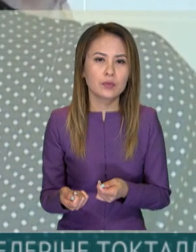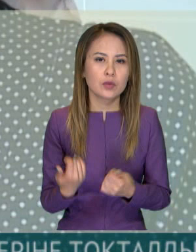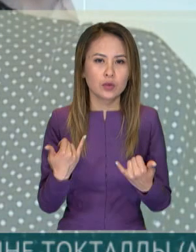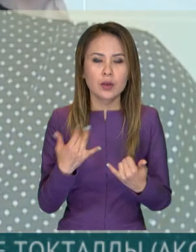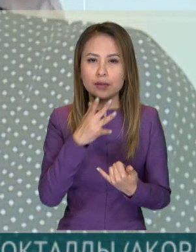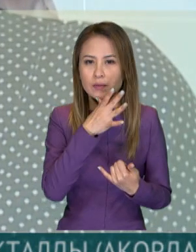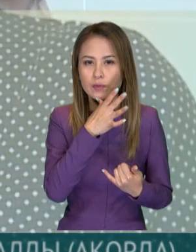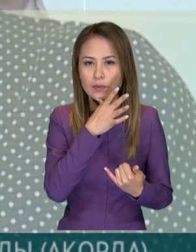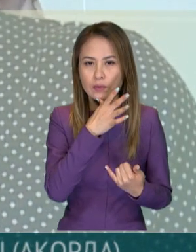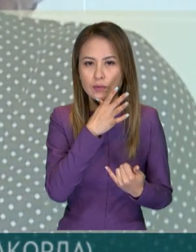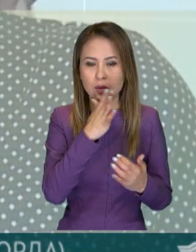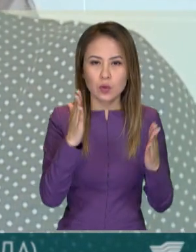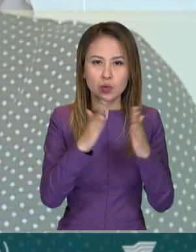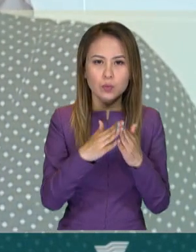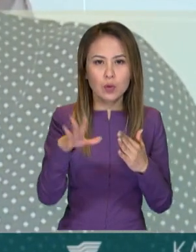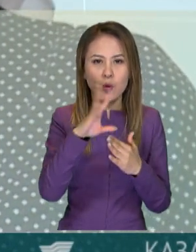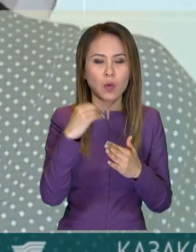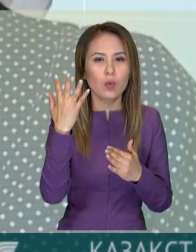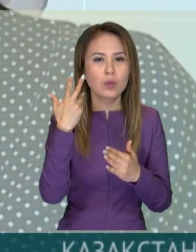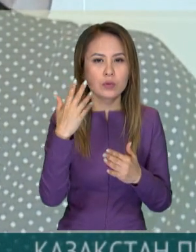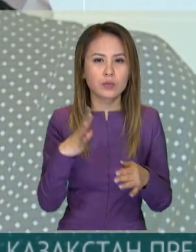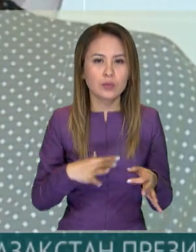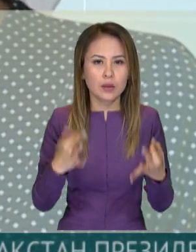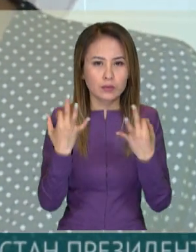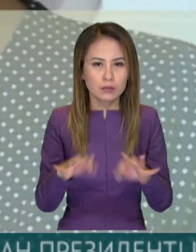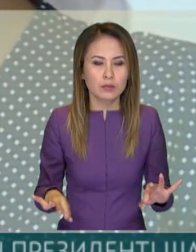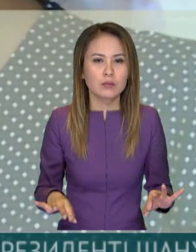таңда үйімізге су кіріп тұрғаннан кейін емін-еркін